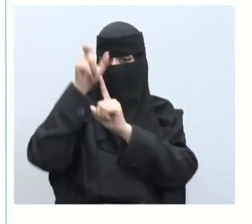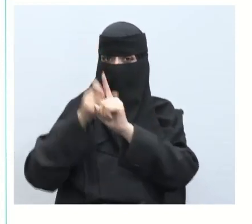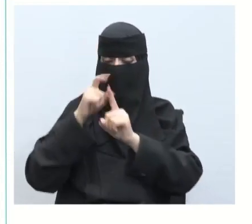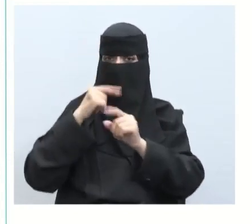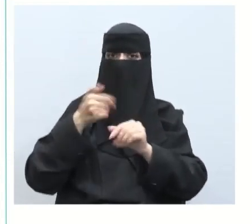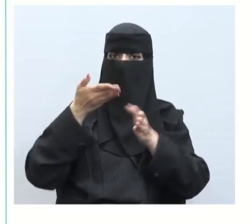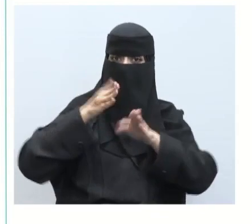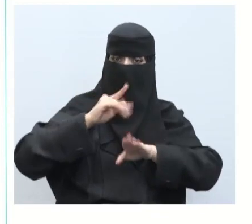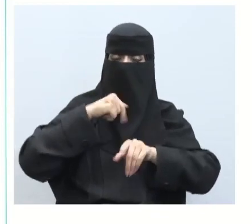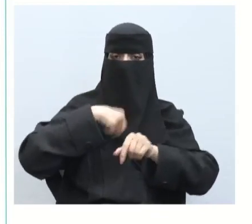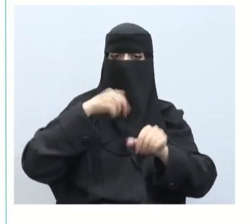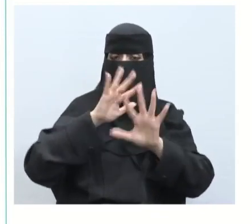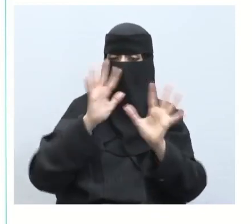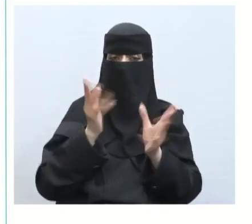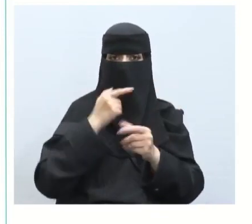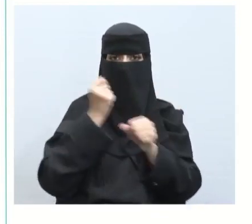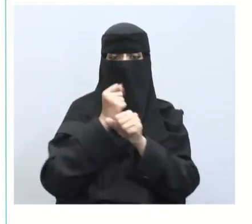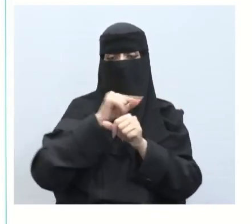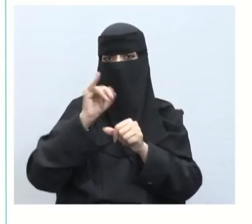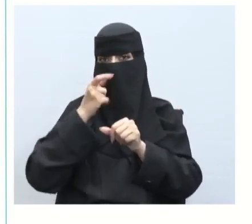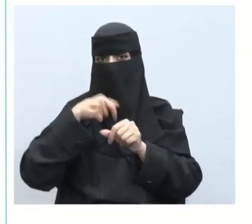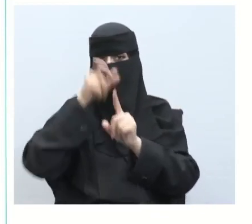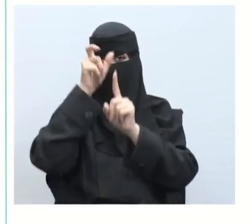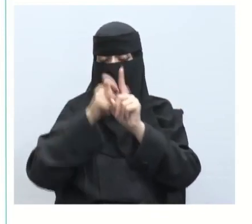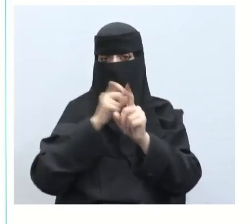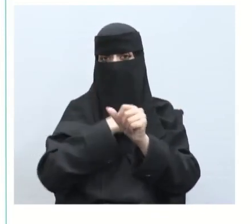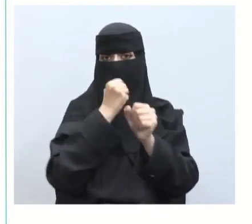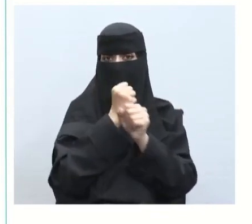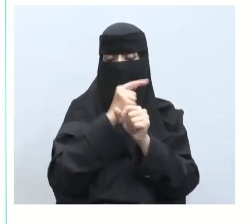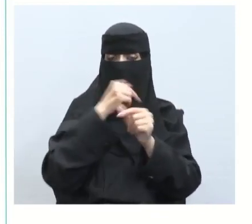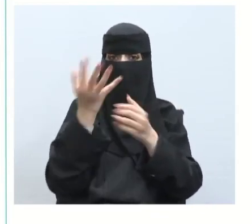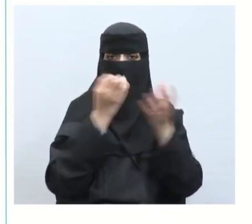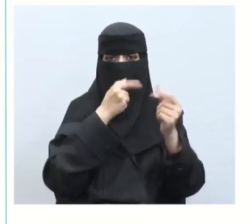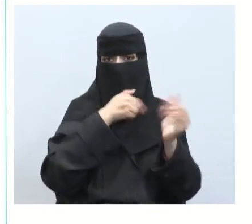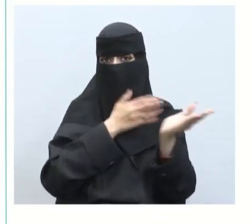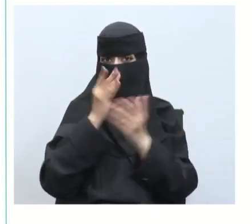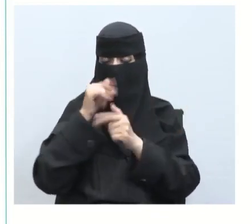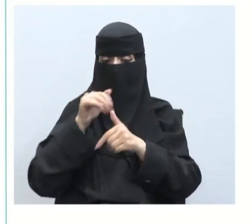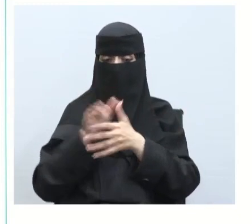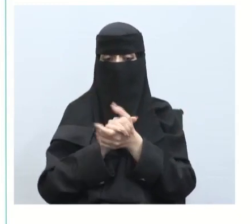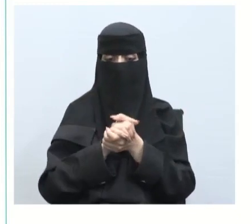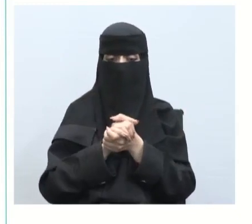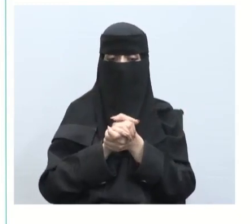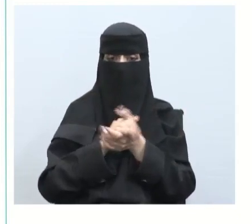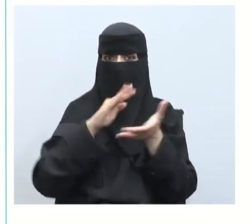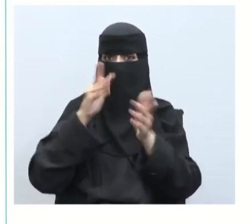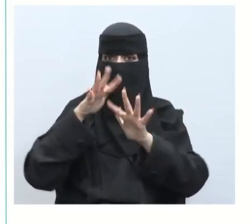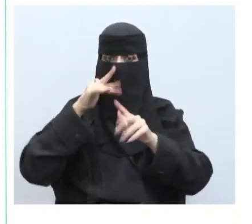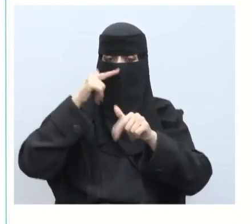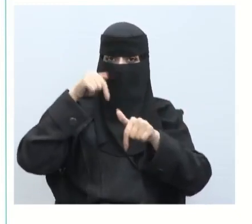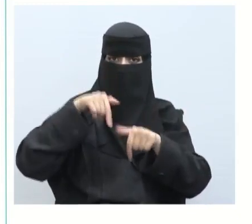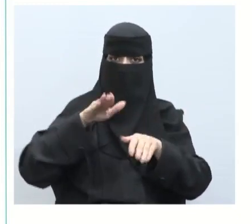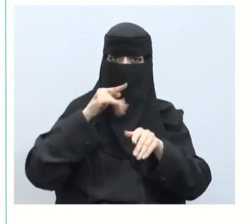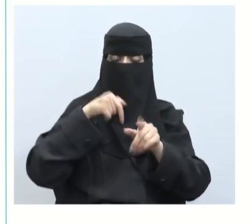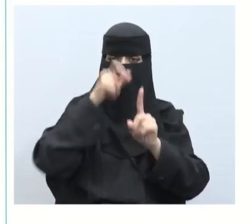سيؤثر بجميع من يعمل معه من موظفين او حتى الموارد المتاحه للمنظمه لذلك لابد ان